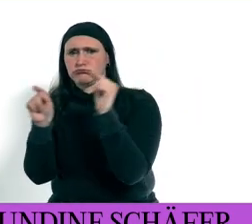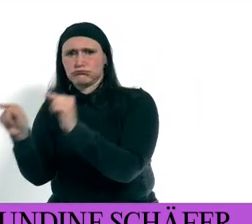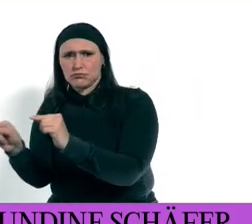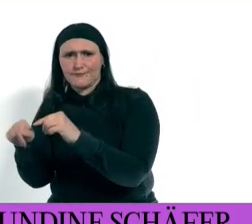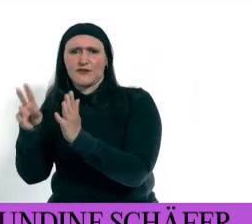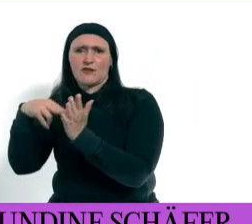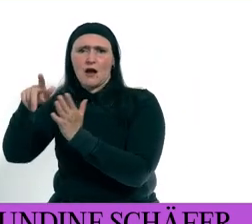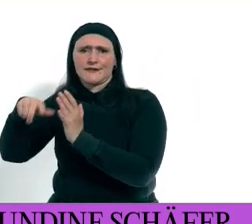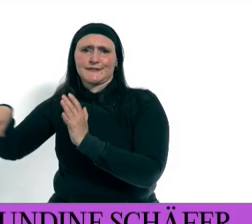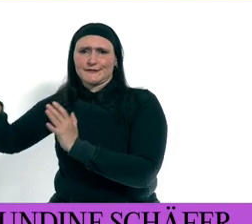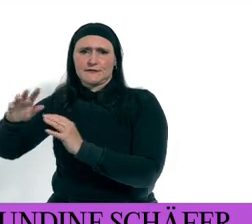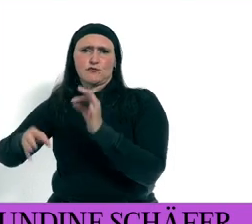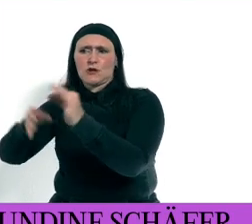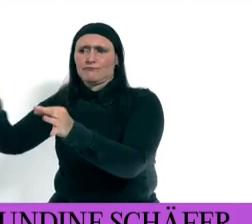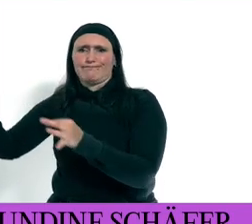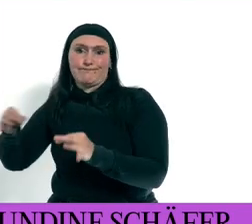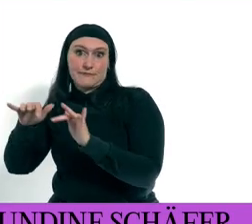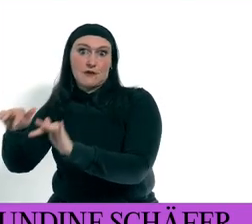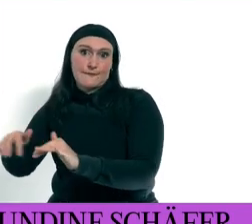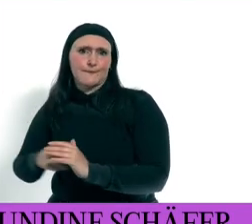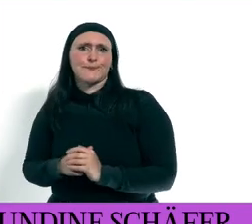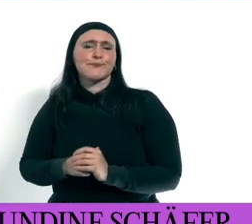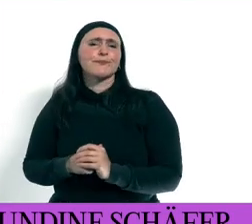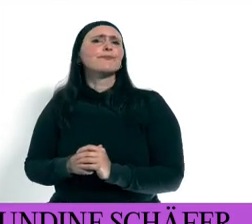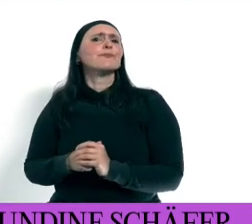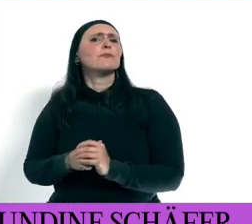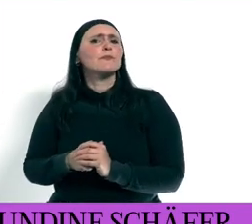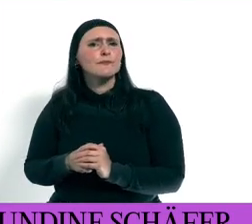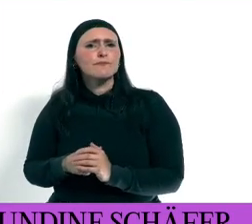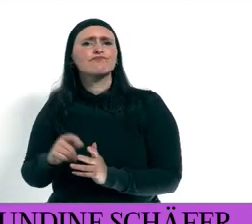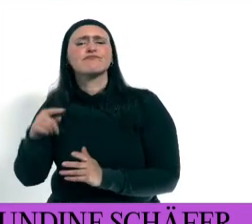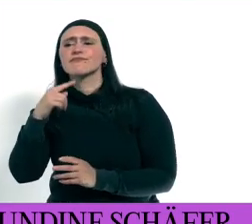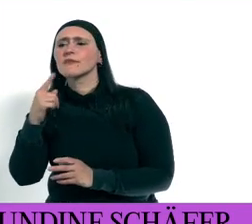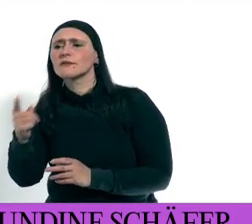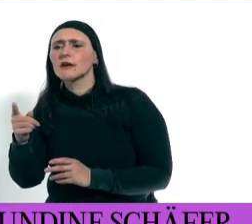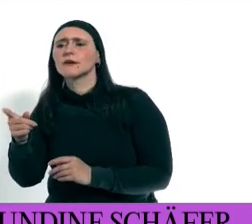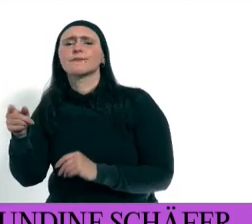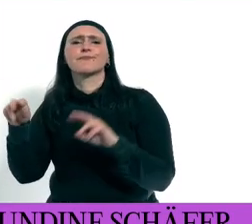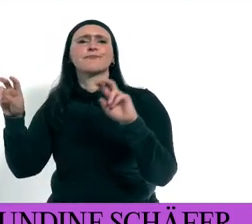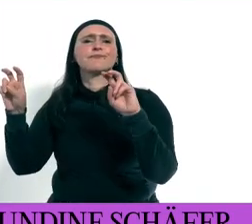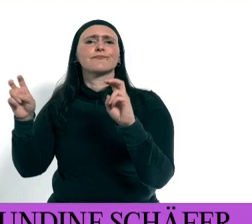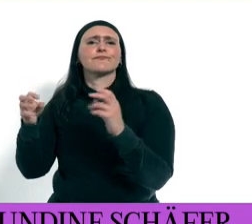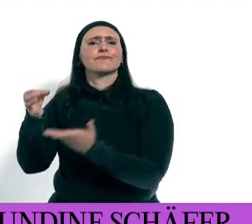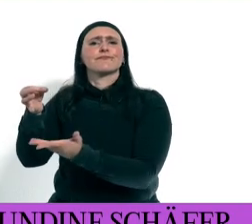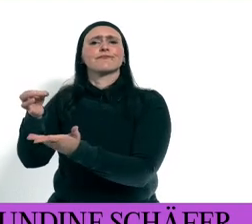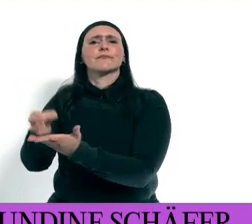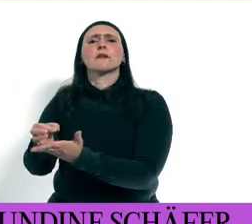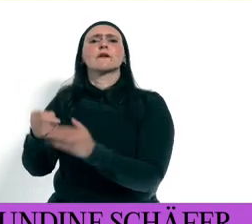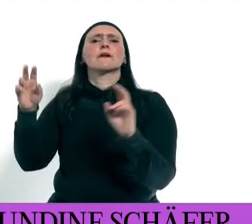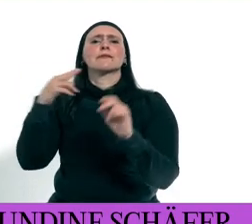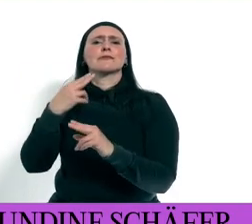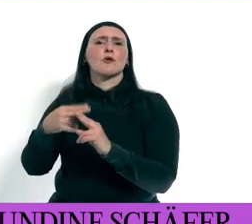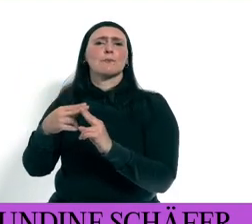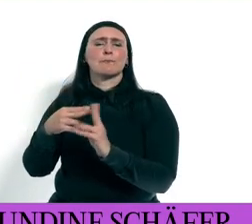Das ist enorm bereichernd für uns, so viel Kunst aus aller